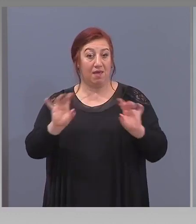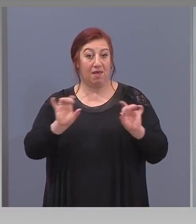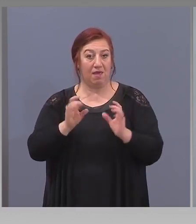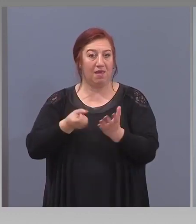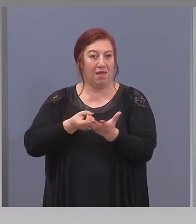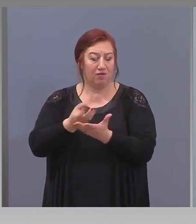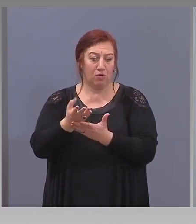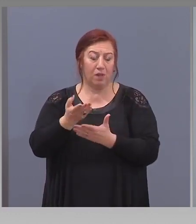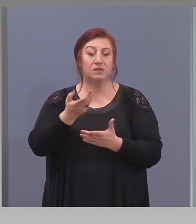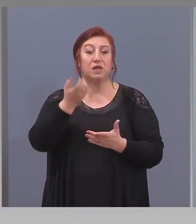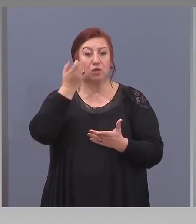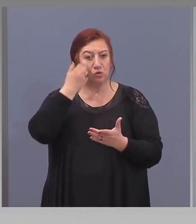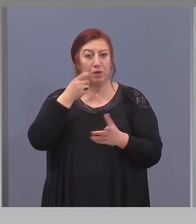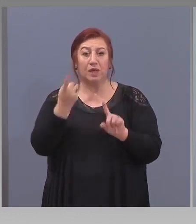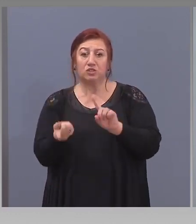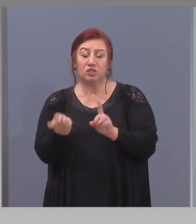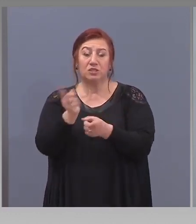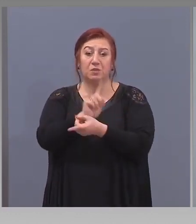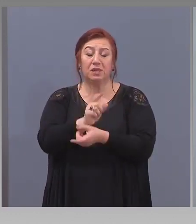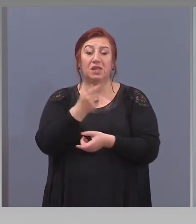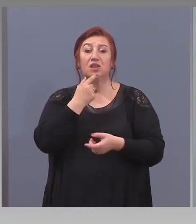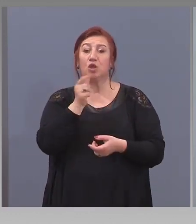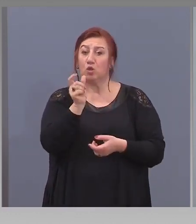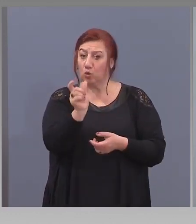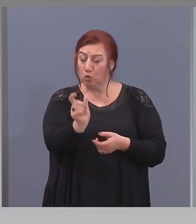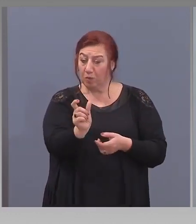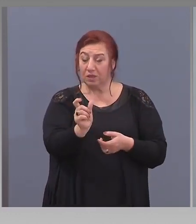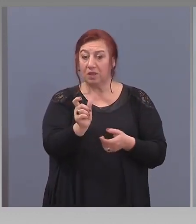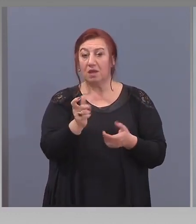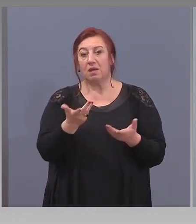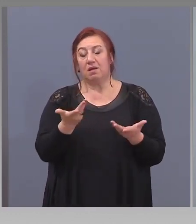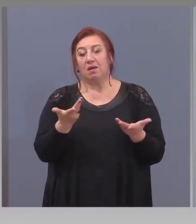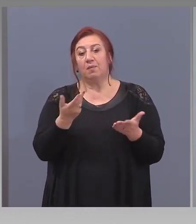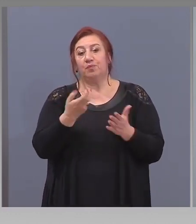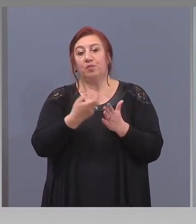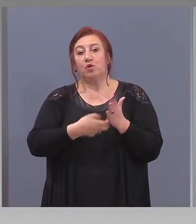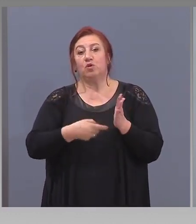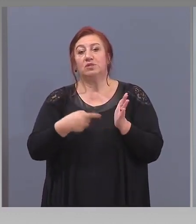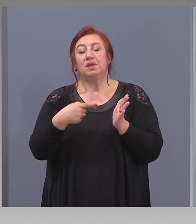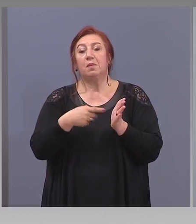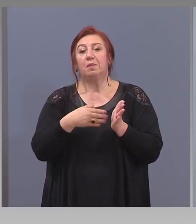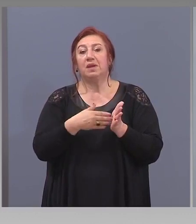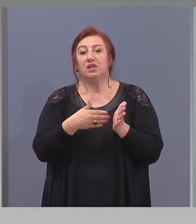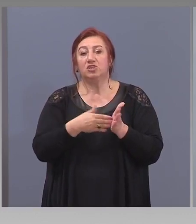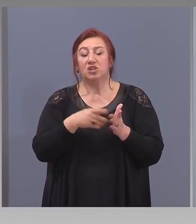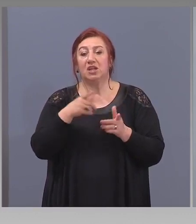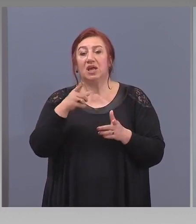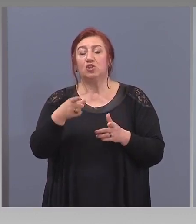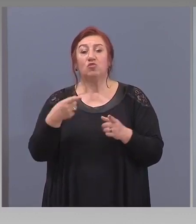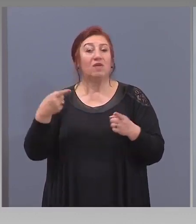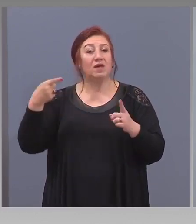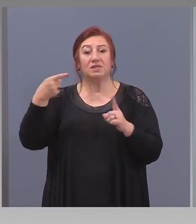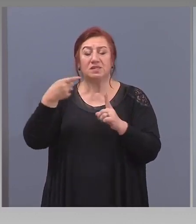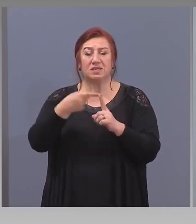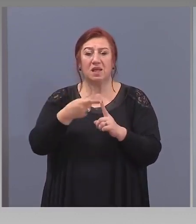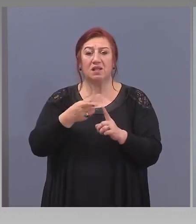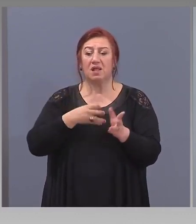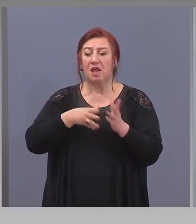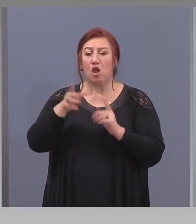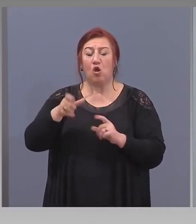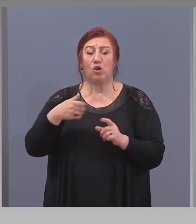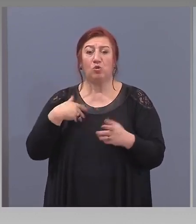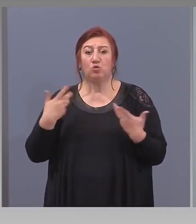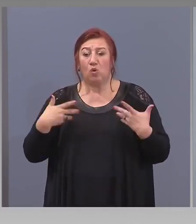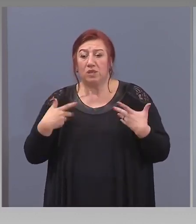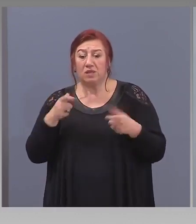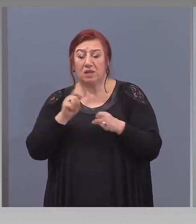с което искат, по проста причина, че и това цели само тези, които зловредно създадат